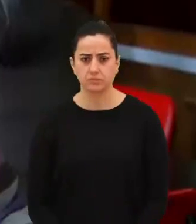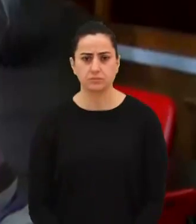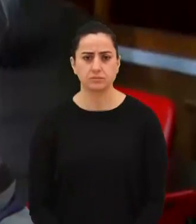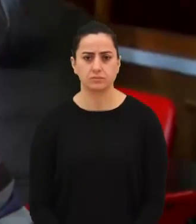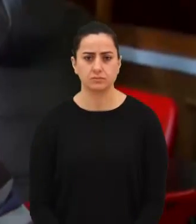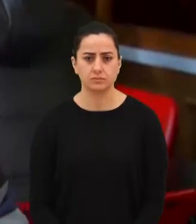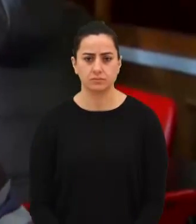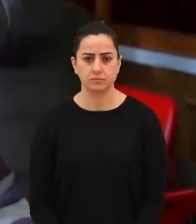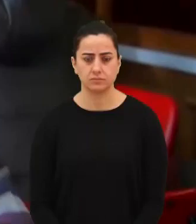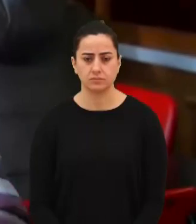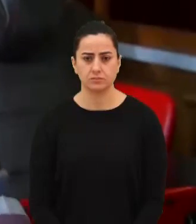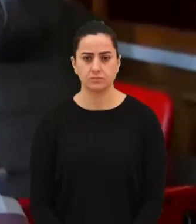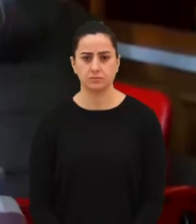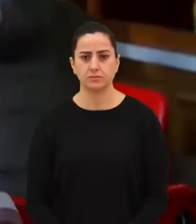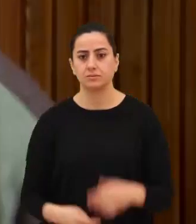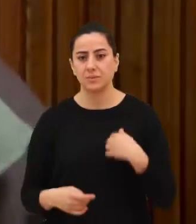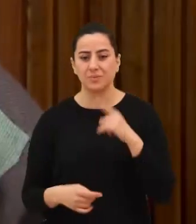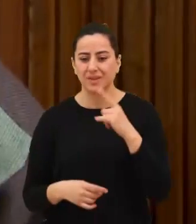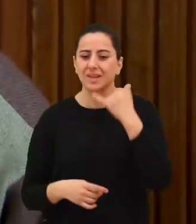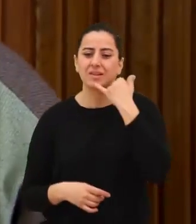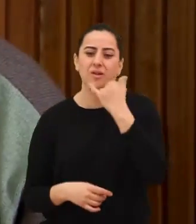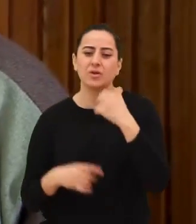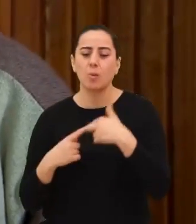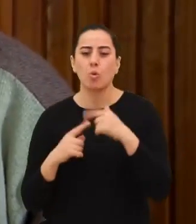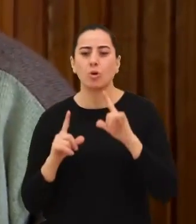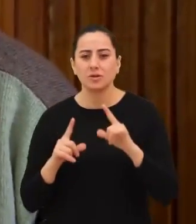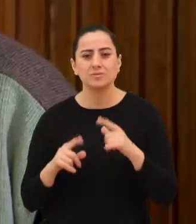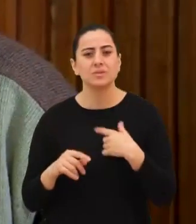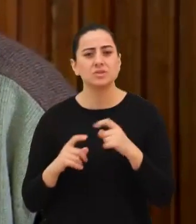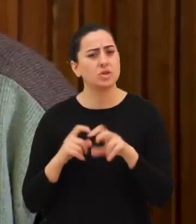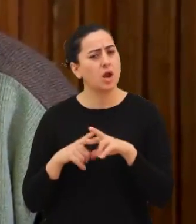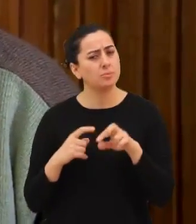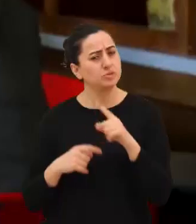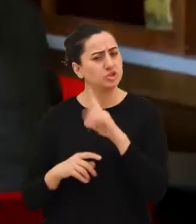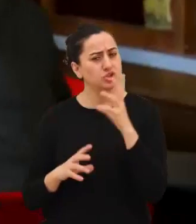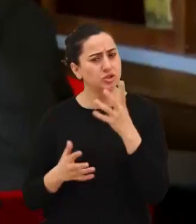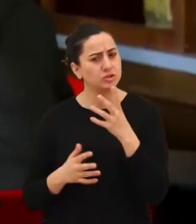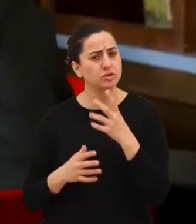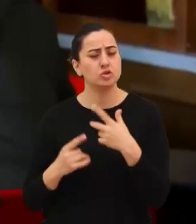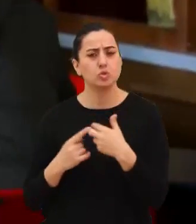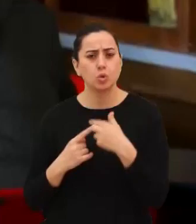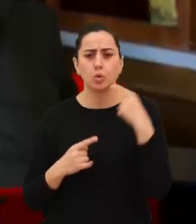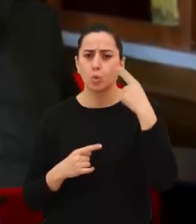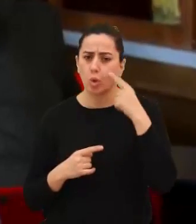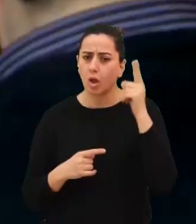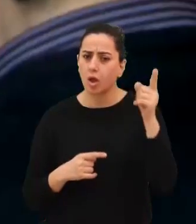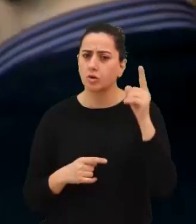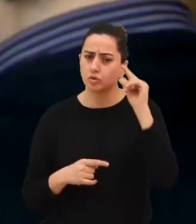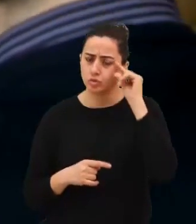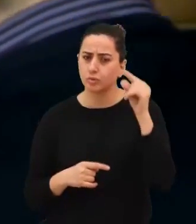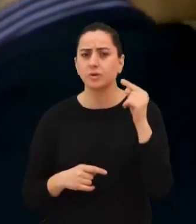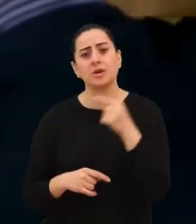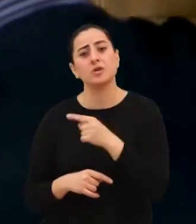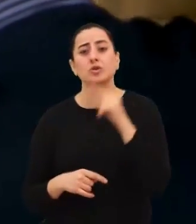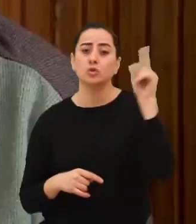Allah. Benim bir rapor vermem lazım. Mehmet ya ben bu zarfa şaşıyorum ya. Hem Riyam Hanım bundan şüpheleniyor. Tutmuş bana